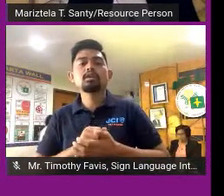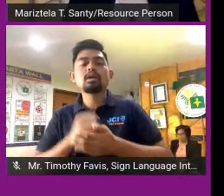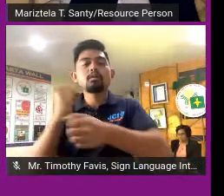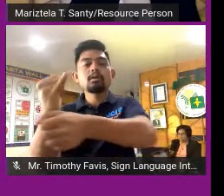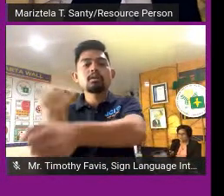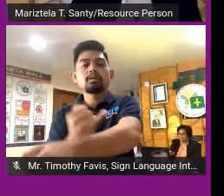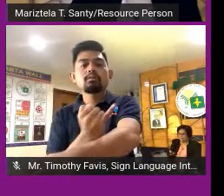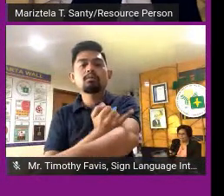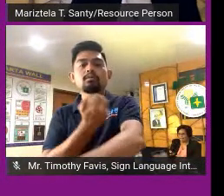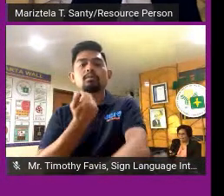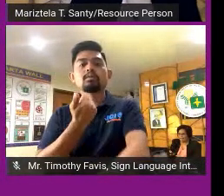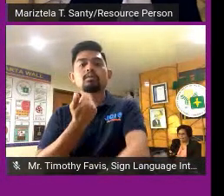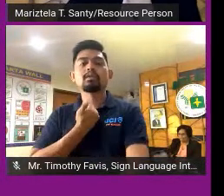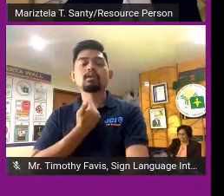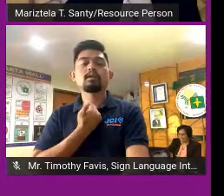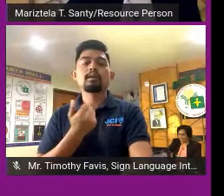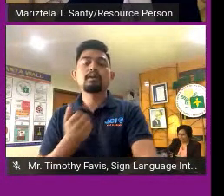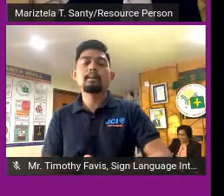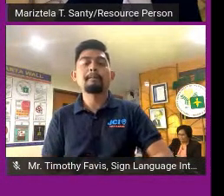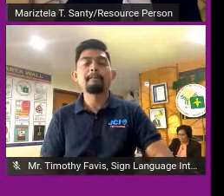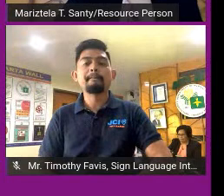improve ourselves.